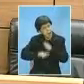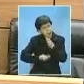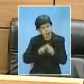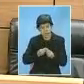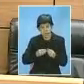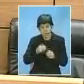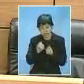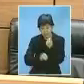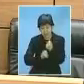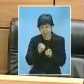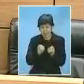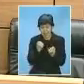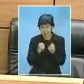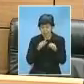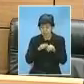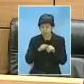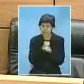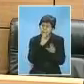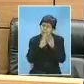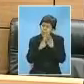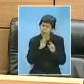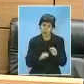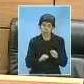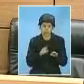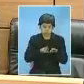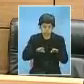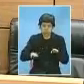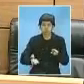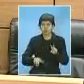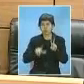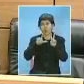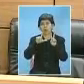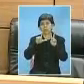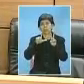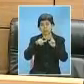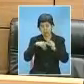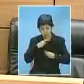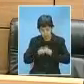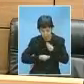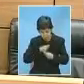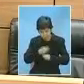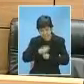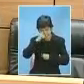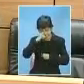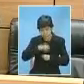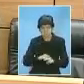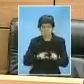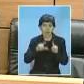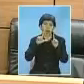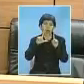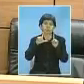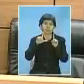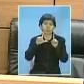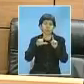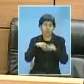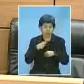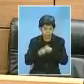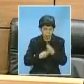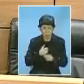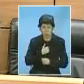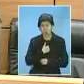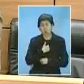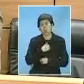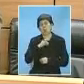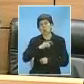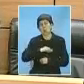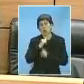ยนต์ในประเทศไทยเนี่ยผลิตประมาณ 2ล้านคันแล้วก็จำหน่ายแต่ประเทศไทย 1ล้านนคันนะประธานครับผมไม่อยากจะ